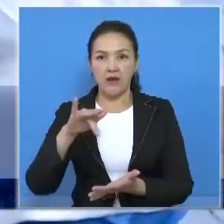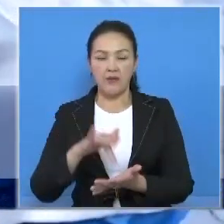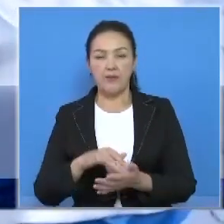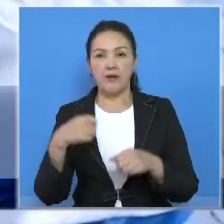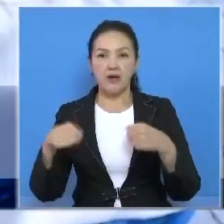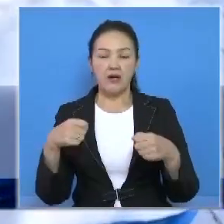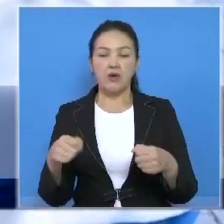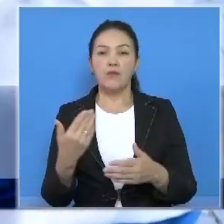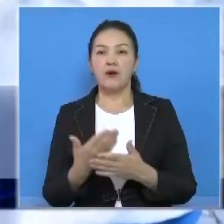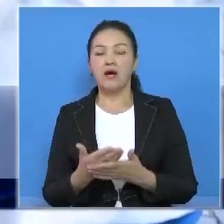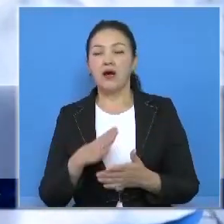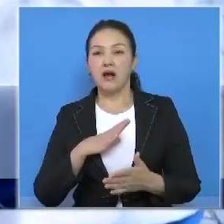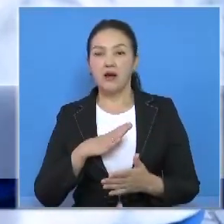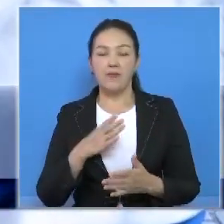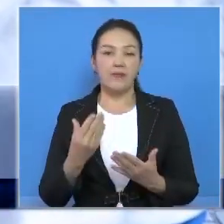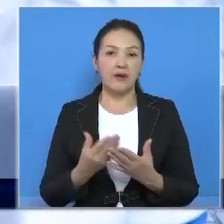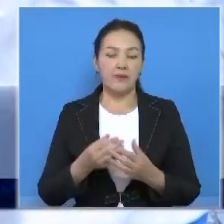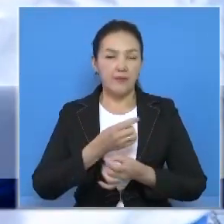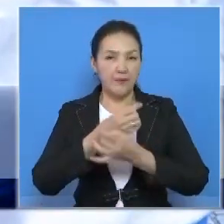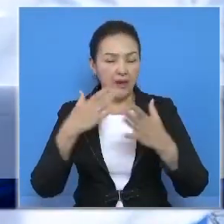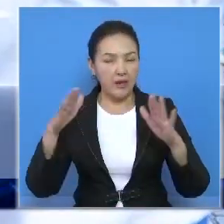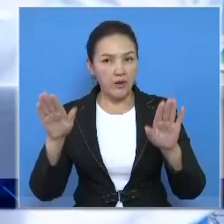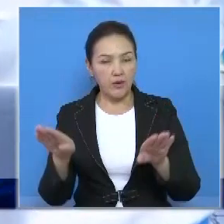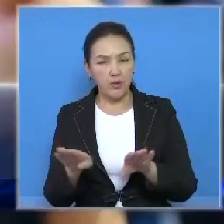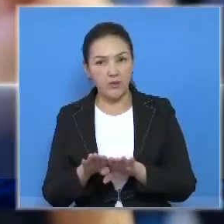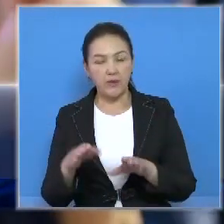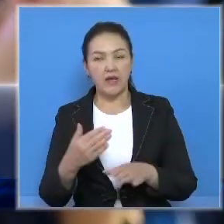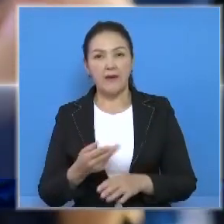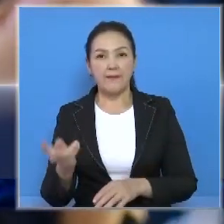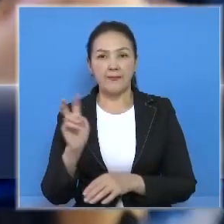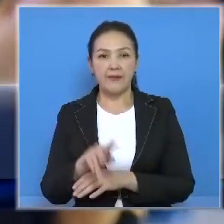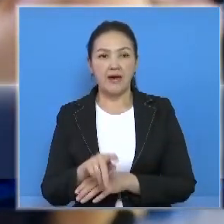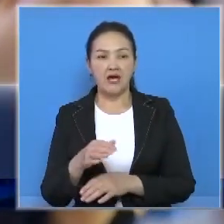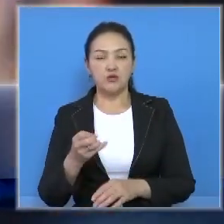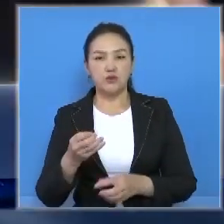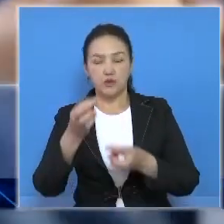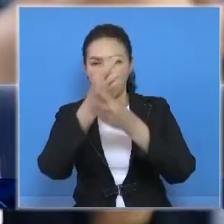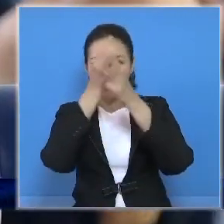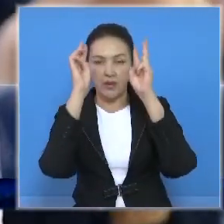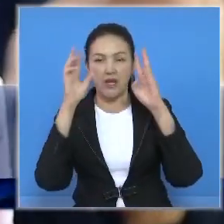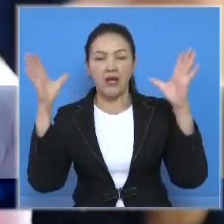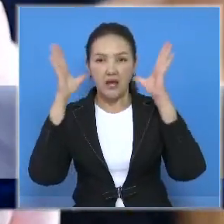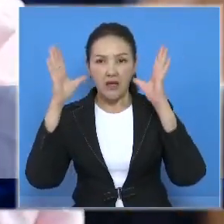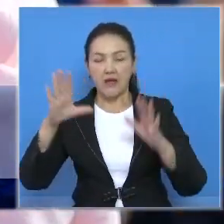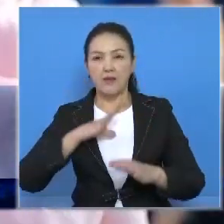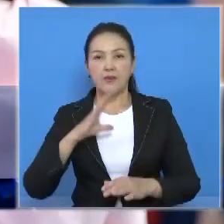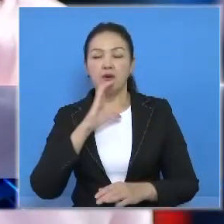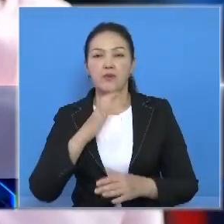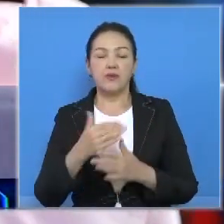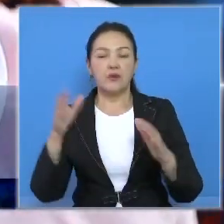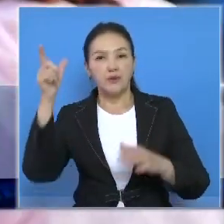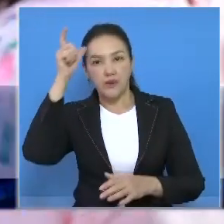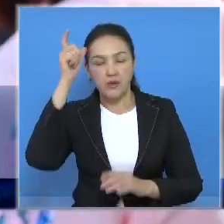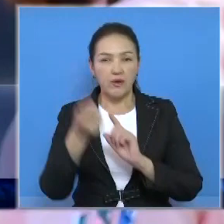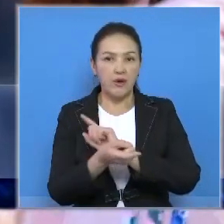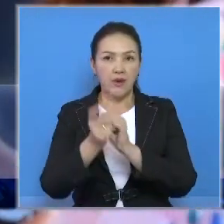сауда, өнеркәсіп қана емес, негізгі мәдениет орталығы. Біз барған алғашқы нысан Сұлтан Ахмет немесе Көк мешіт болды. Бүгінде Түркияның